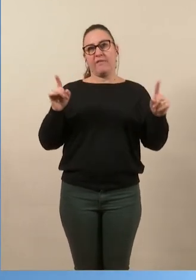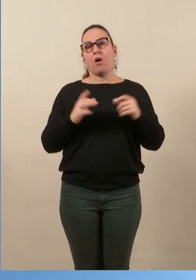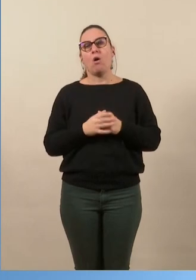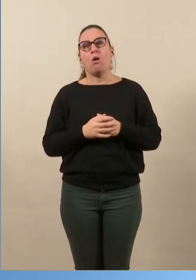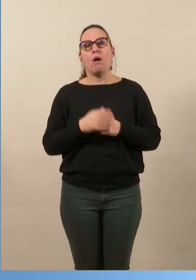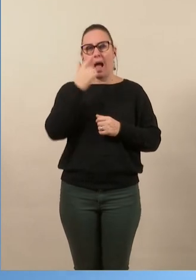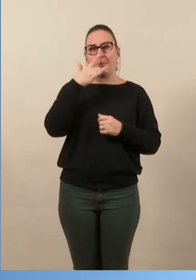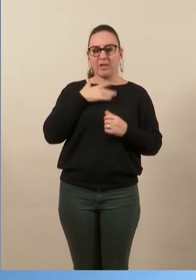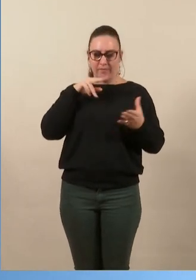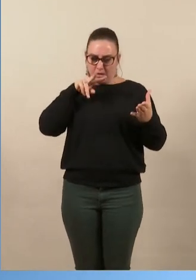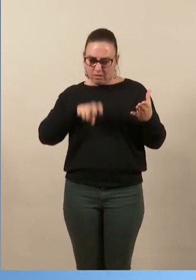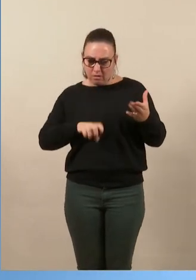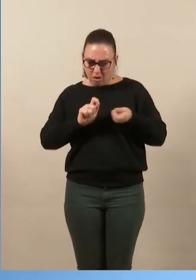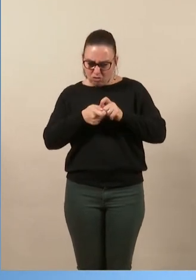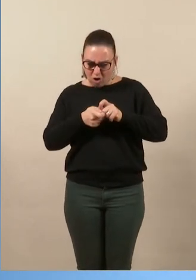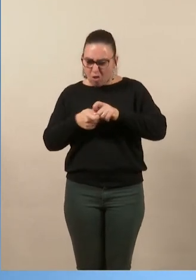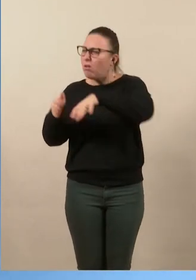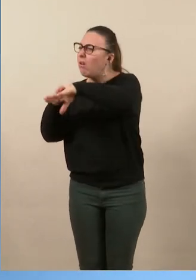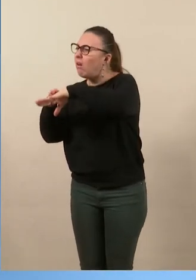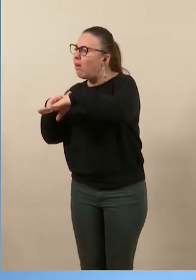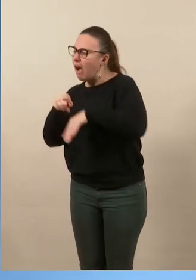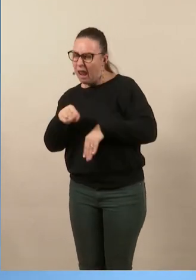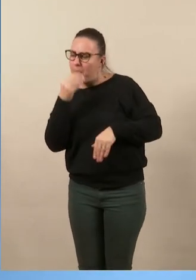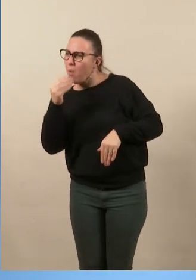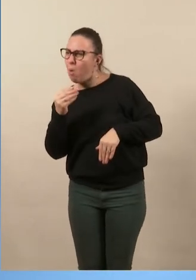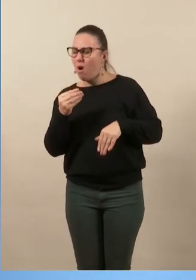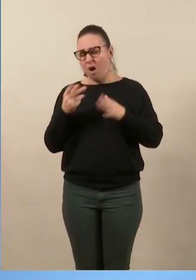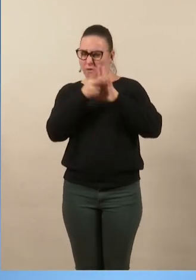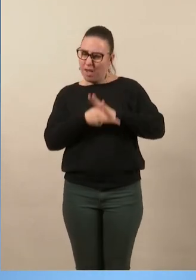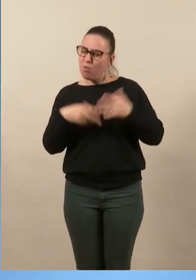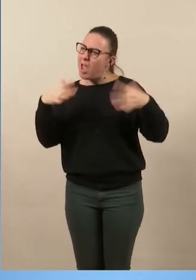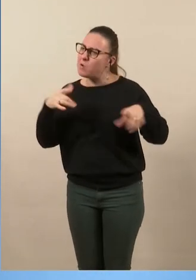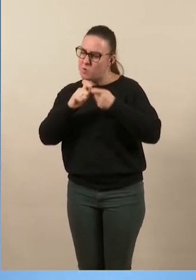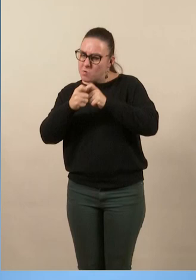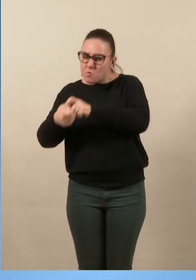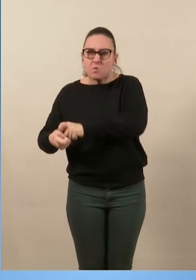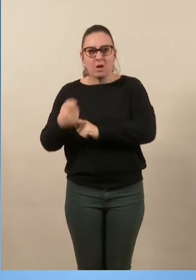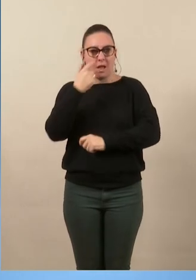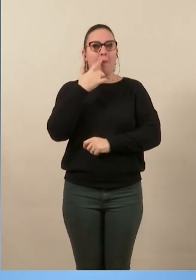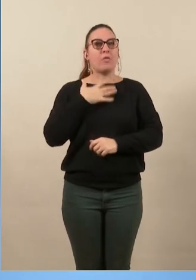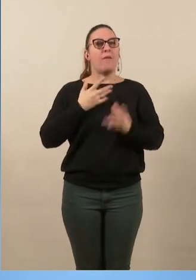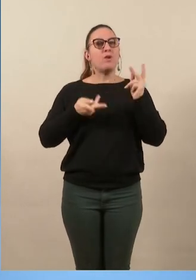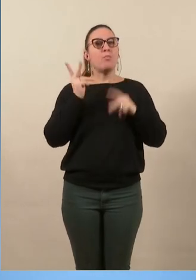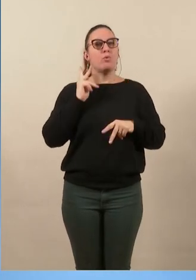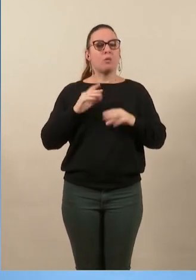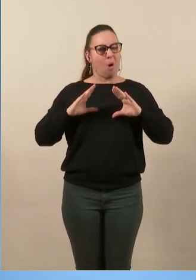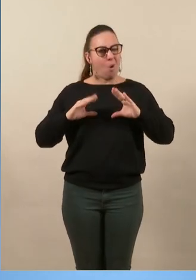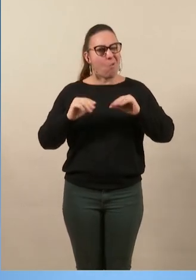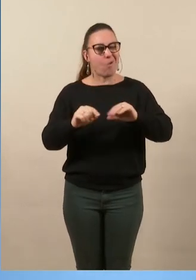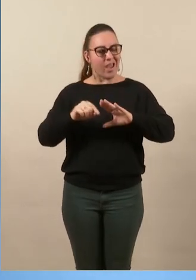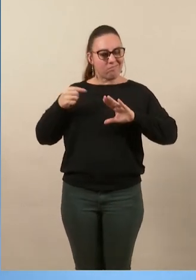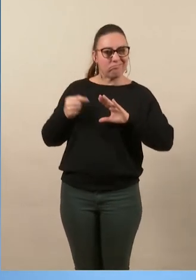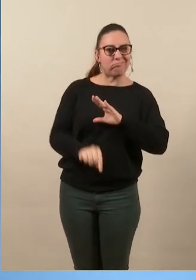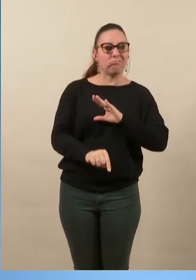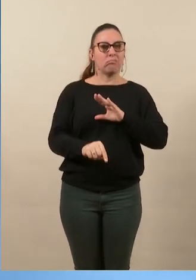corrigeraient ils amenderaient ils empêcheraient les répétitions je pense que il y aurait un travail je dirais concret qui serait fait une